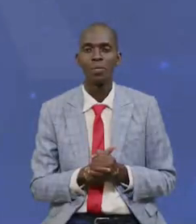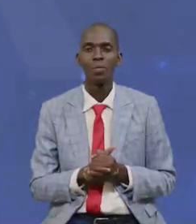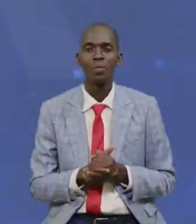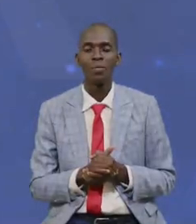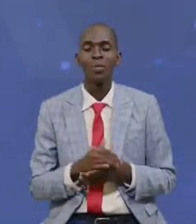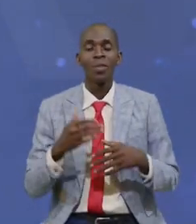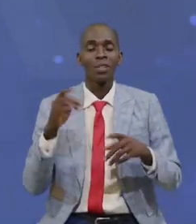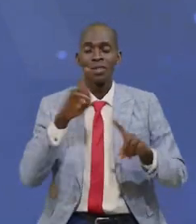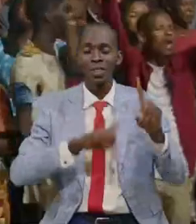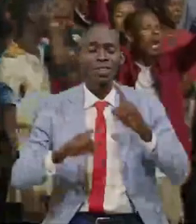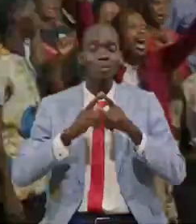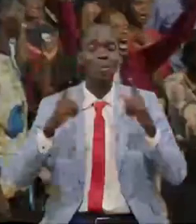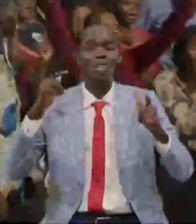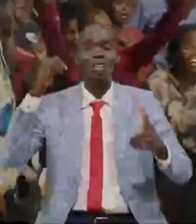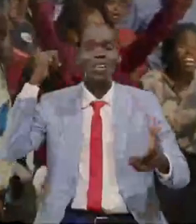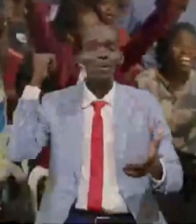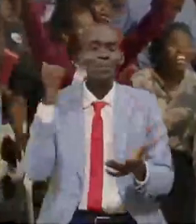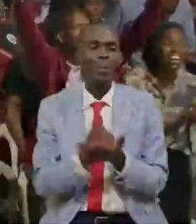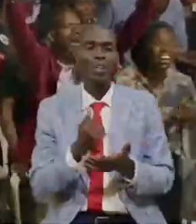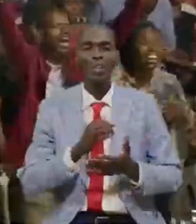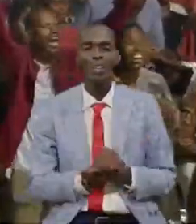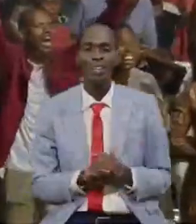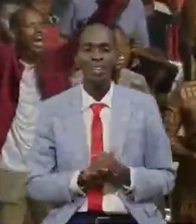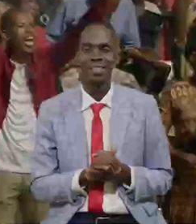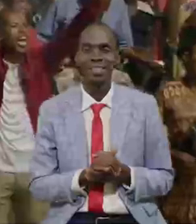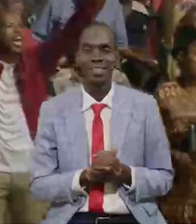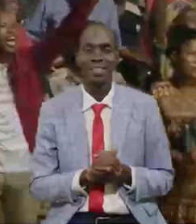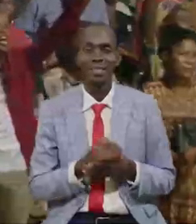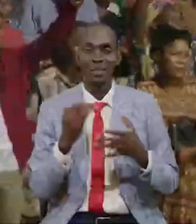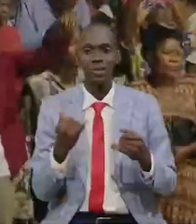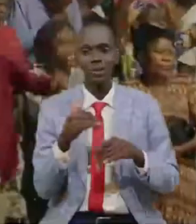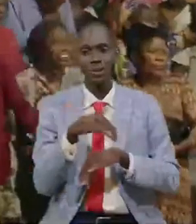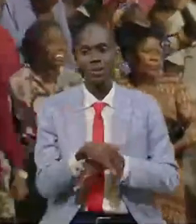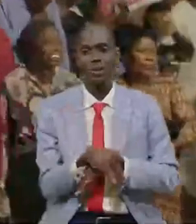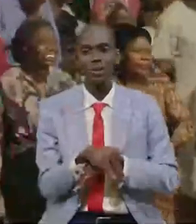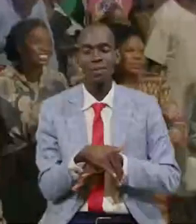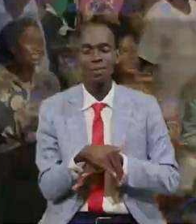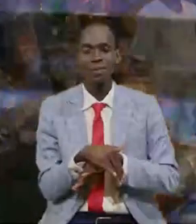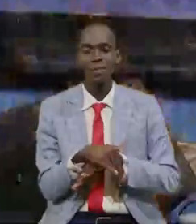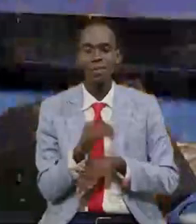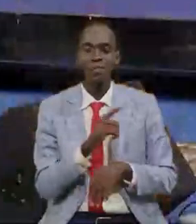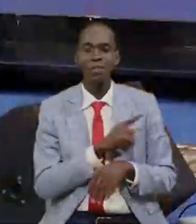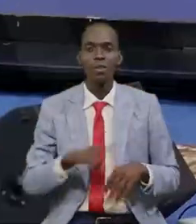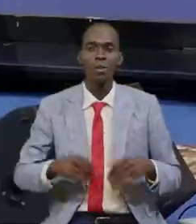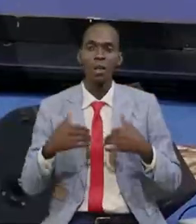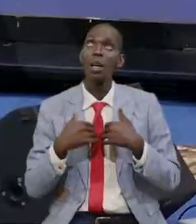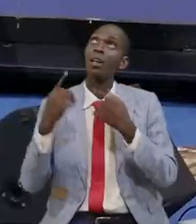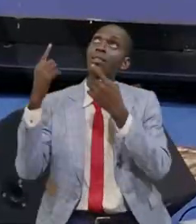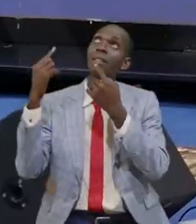Que votre amen soit tonitruant, très fort. Ce soir, le Seigneur est